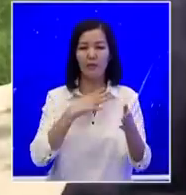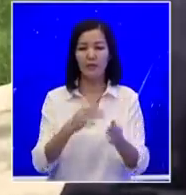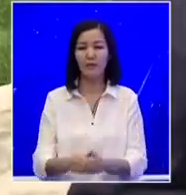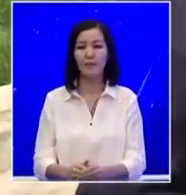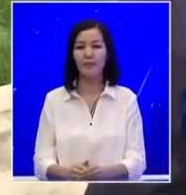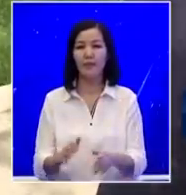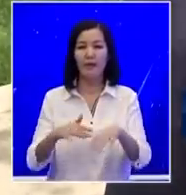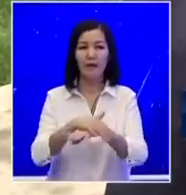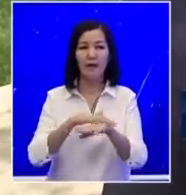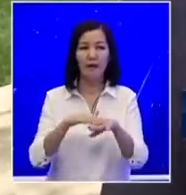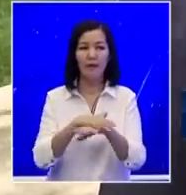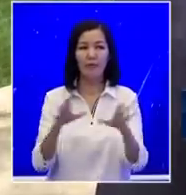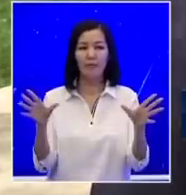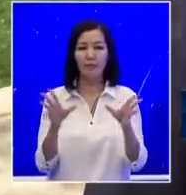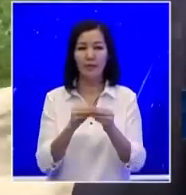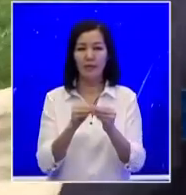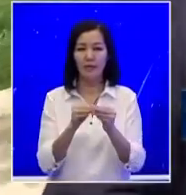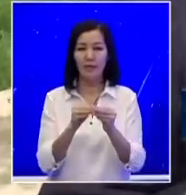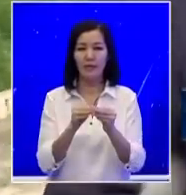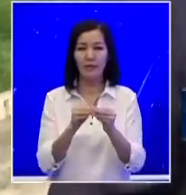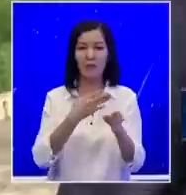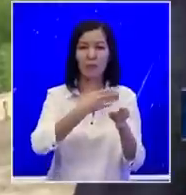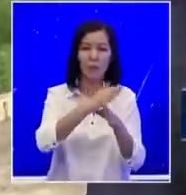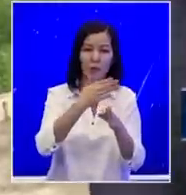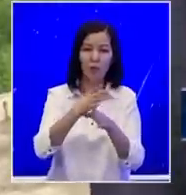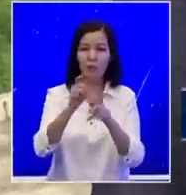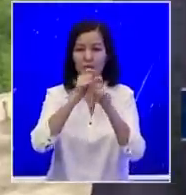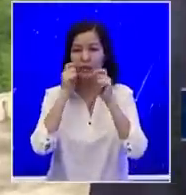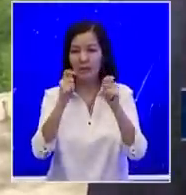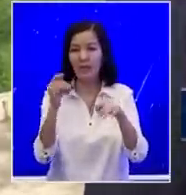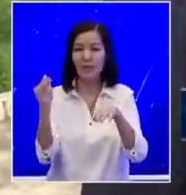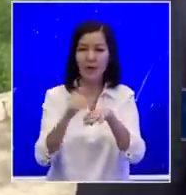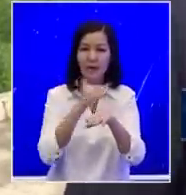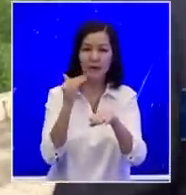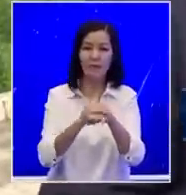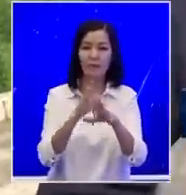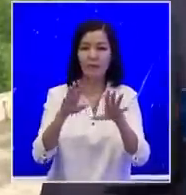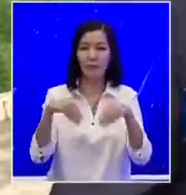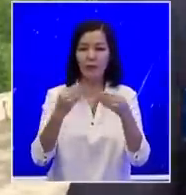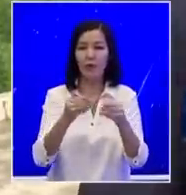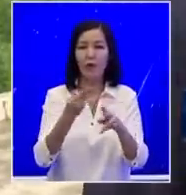Осы халықпенен бірге бөлсе жесек, халықпенен бірге болсақ, оны еш уақытта жаман болмаймыз. Мына